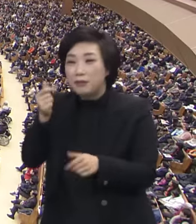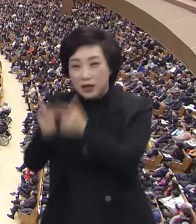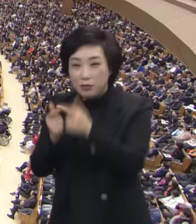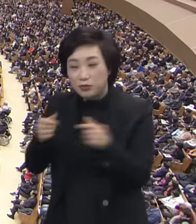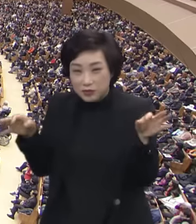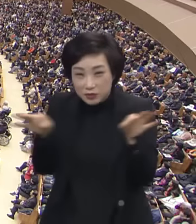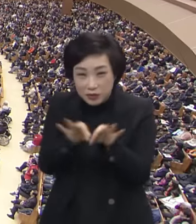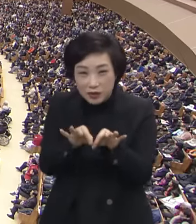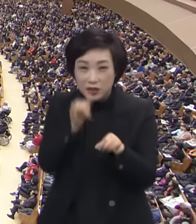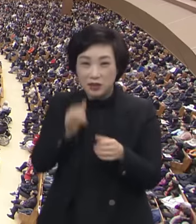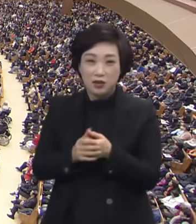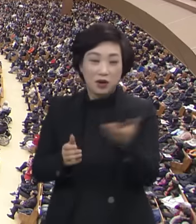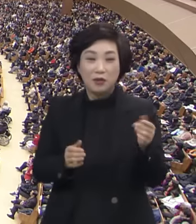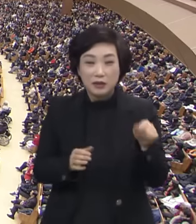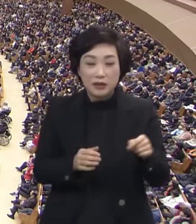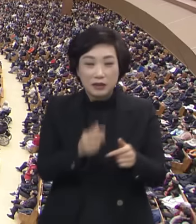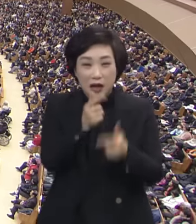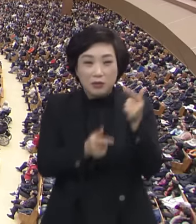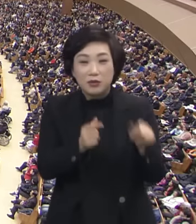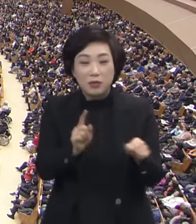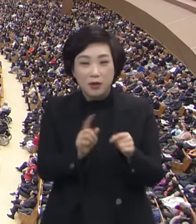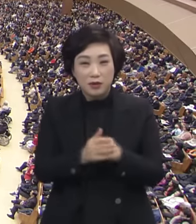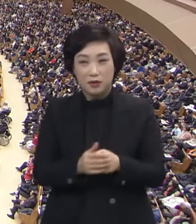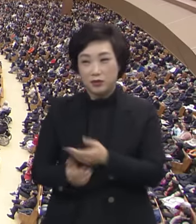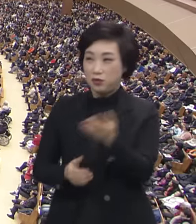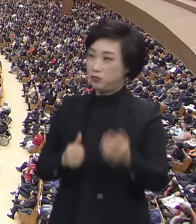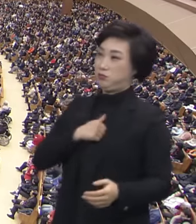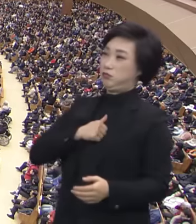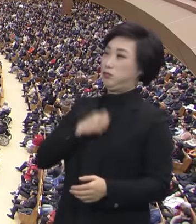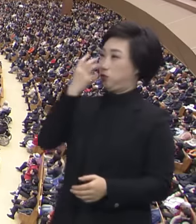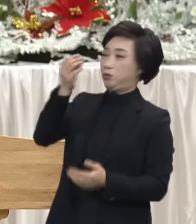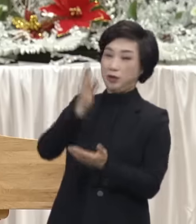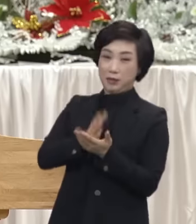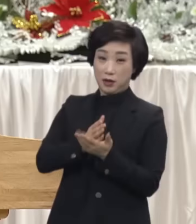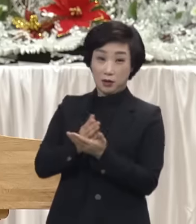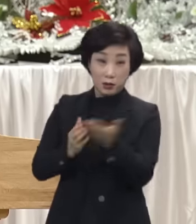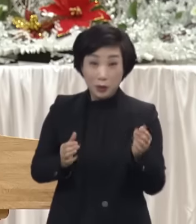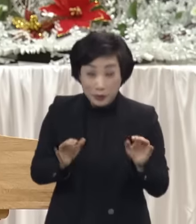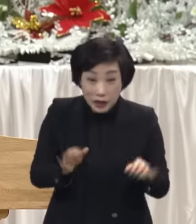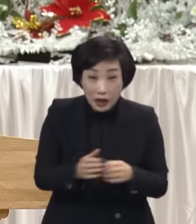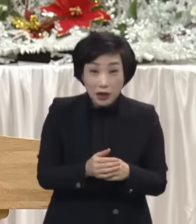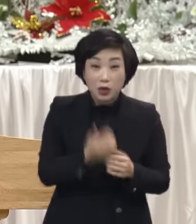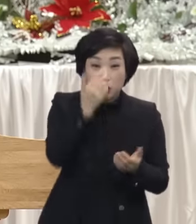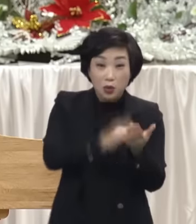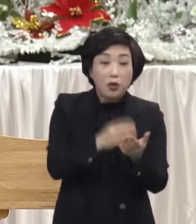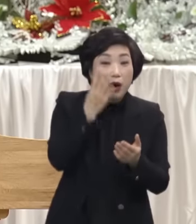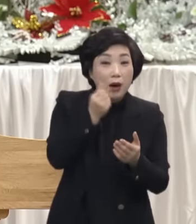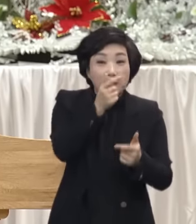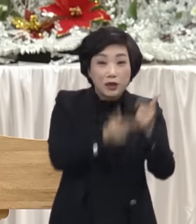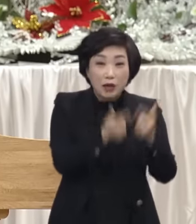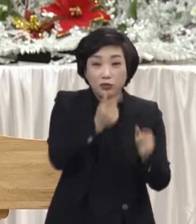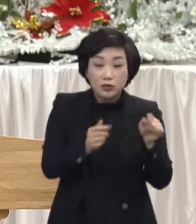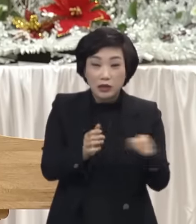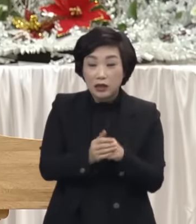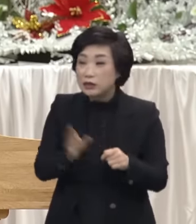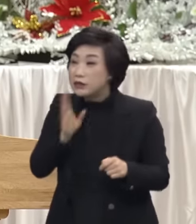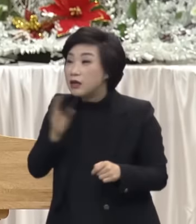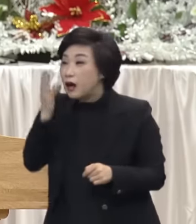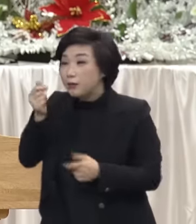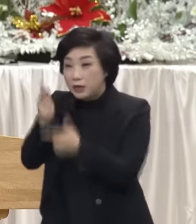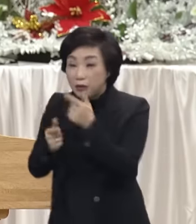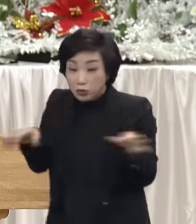자 되었은즉 그 가지들을 향하여 자긍하지 말라. 자, 돌 감람나무가 참 감람나무의 접붙임을